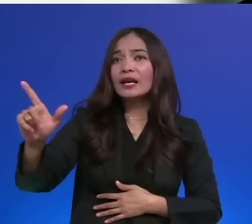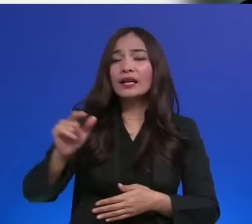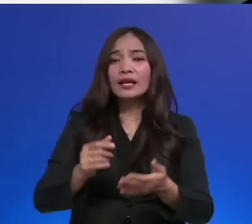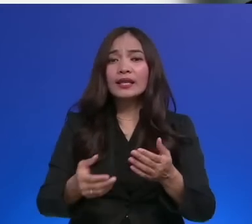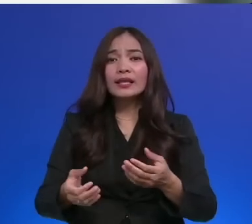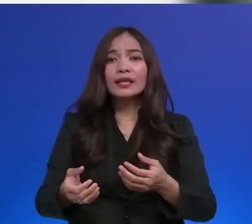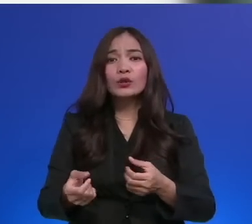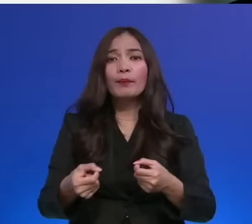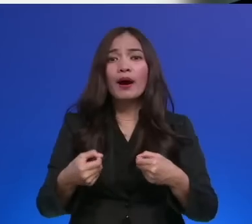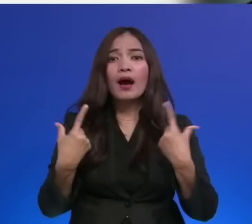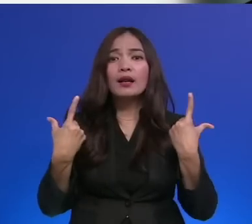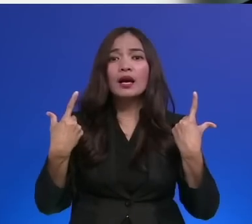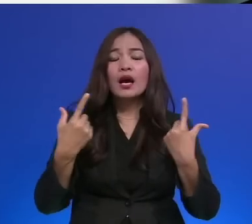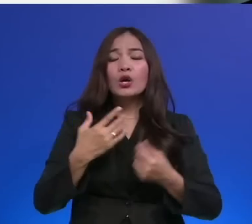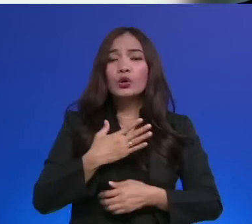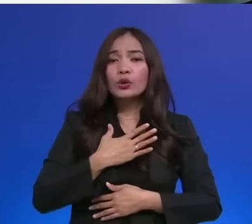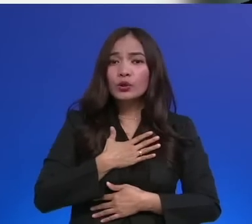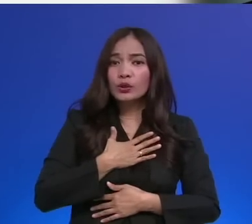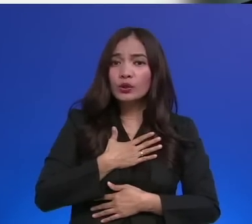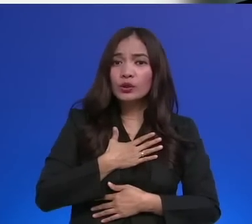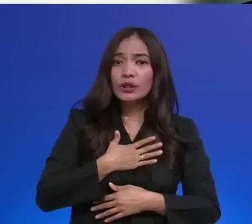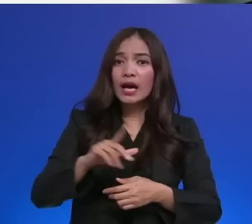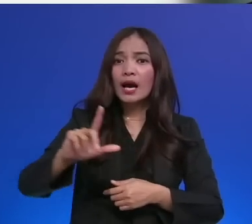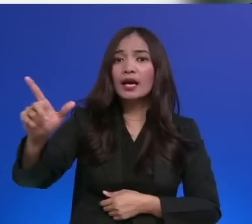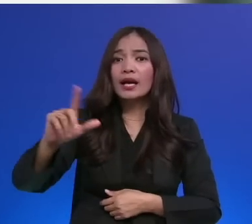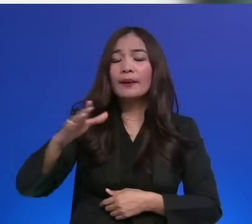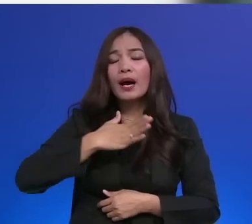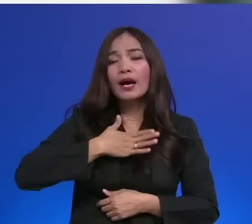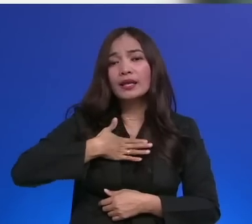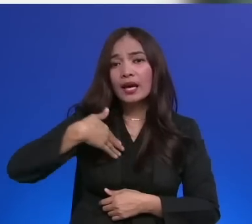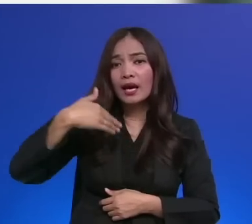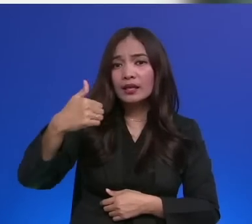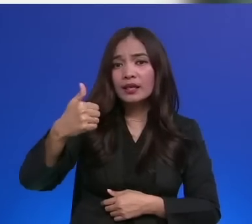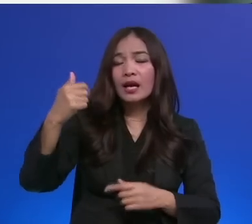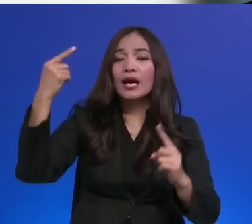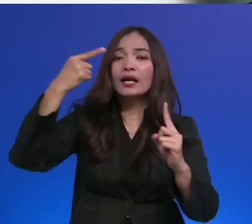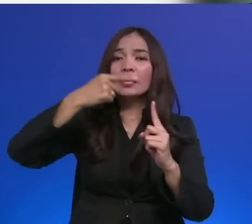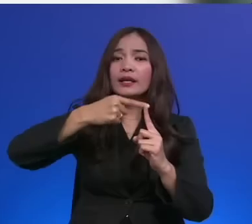hutang kehidupan, ku hutang kebaikan